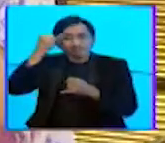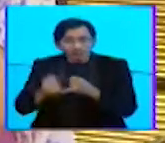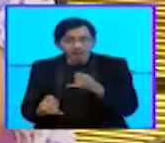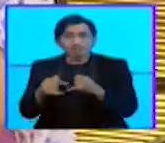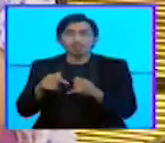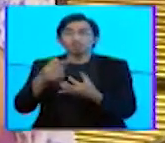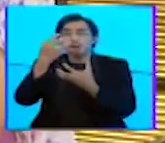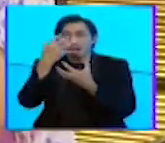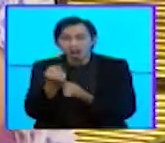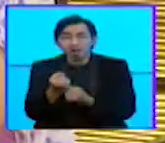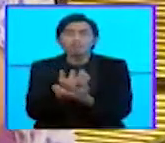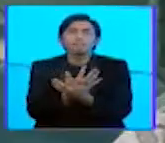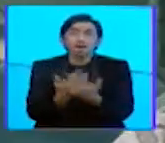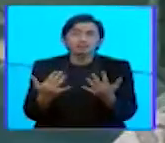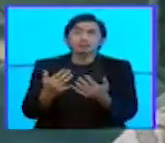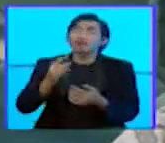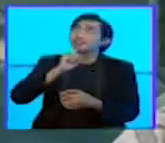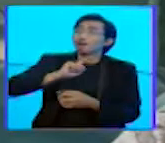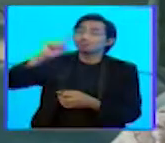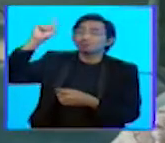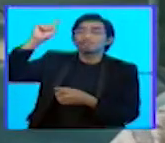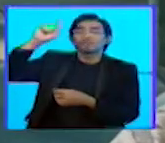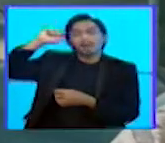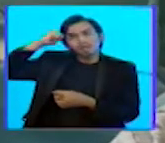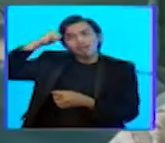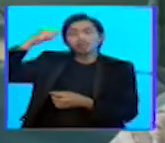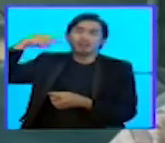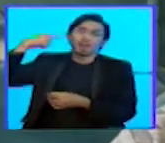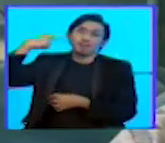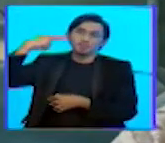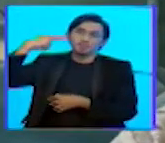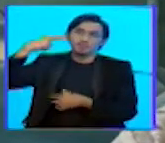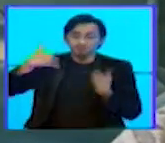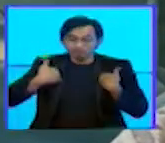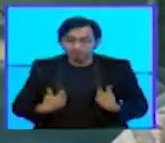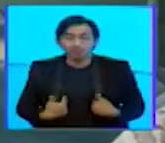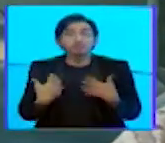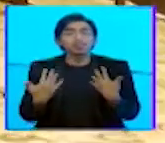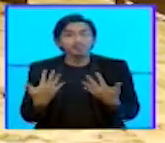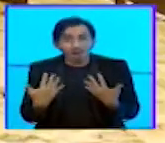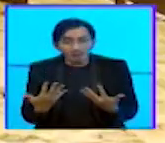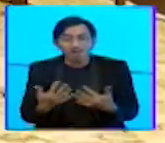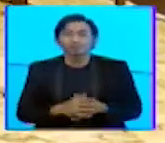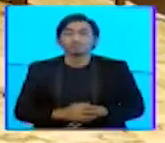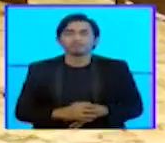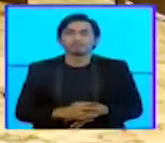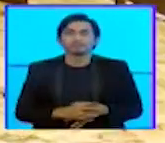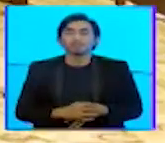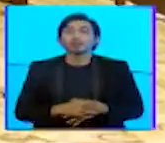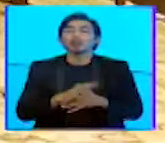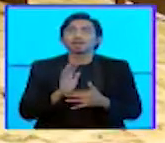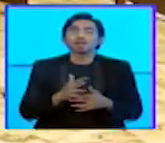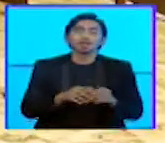bertakwa. Jadi ya gimana peningkatannya itu yang nanti kita akan lakukan pembandingan